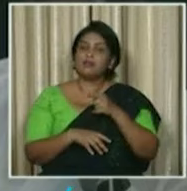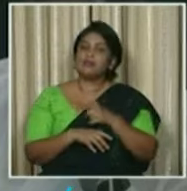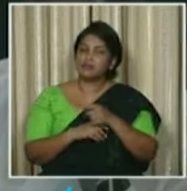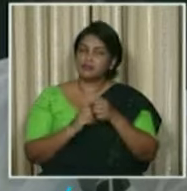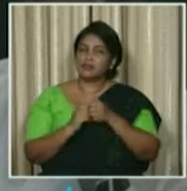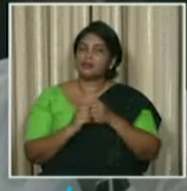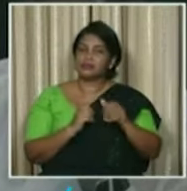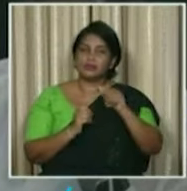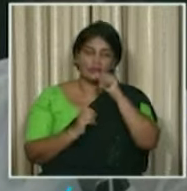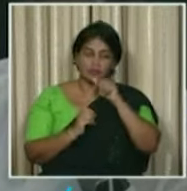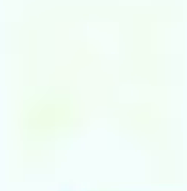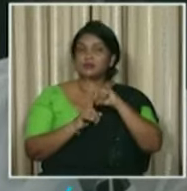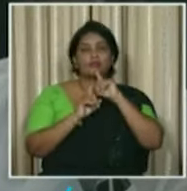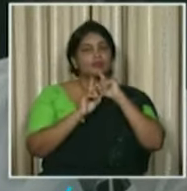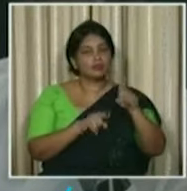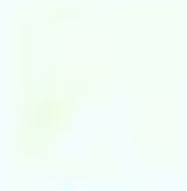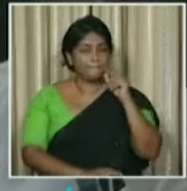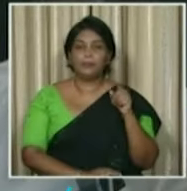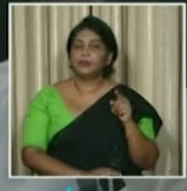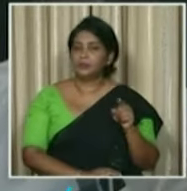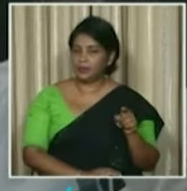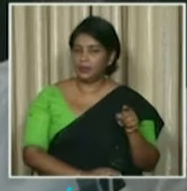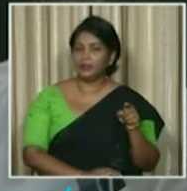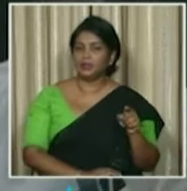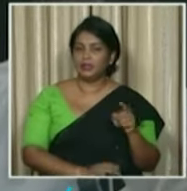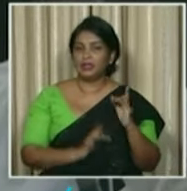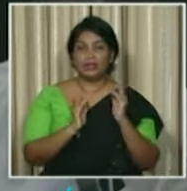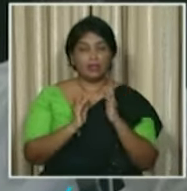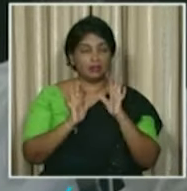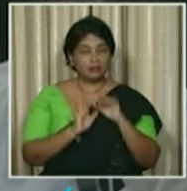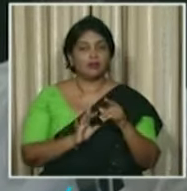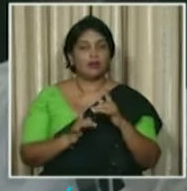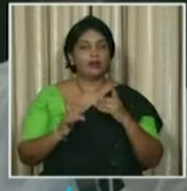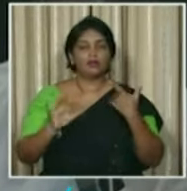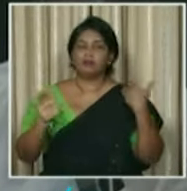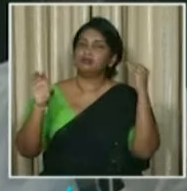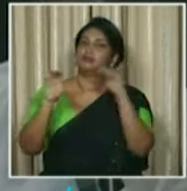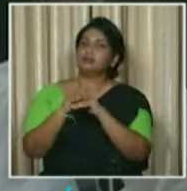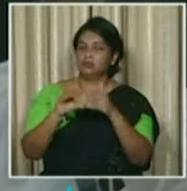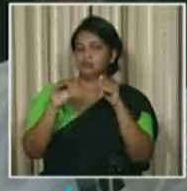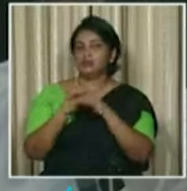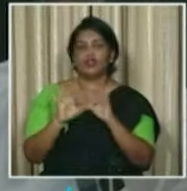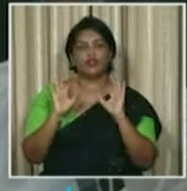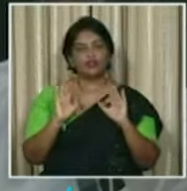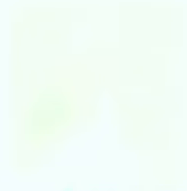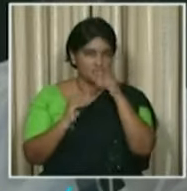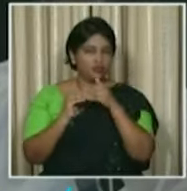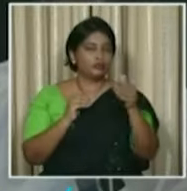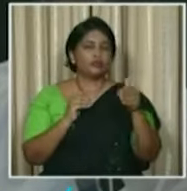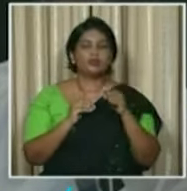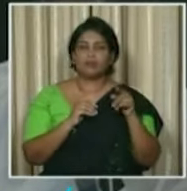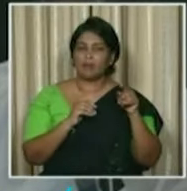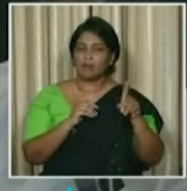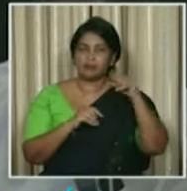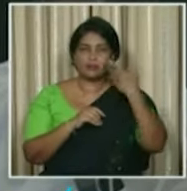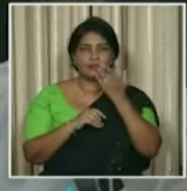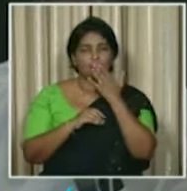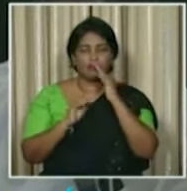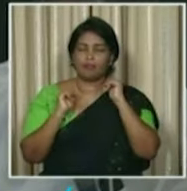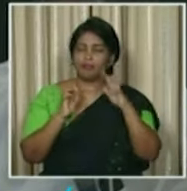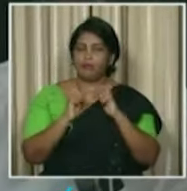මේක නිල වශයෙන් එයාට දැනුම් දෙයි. හැබැයි එතෙක් දැන් ඔන්ලයින් තියෙන එක ෆිසිකල් වශයෙන් පටන් ගන්න සූදානම් කියලා සති දෙකක් තුල ලබන සවුඳ වෙනකොට